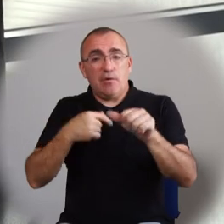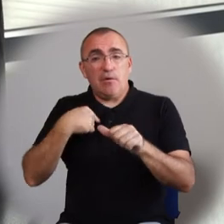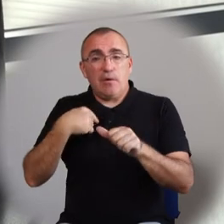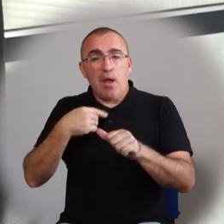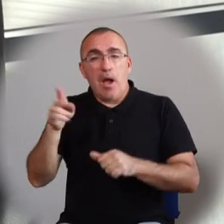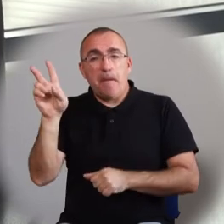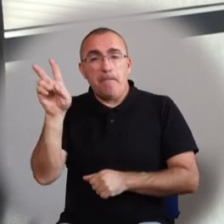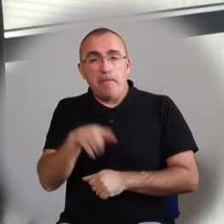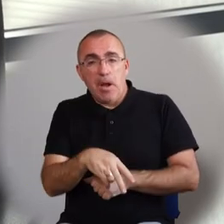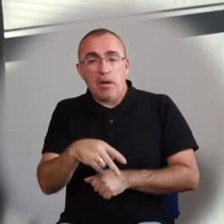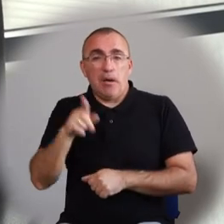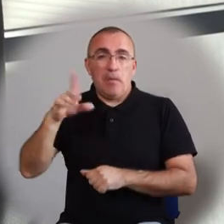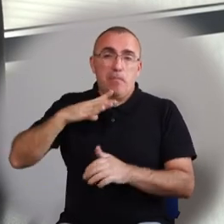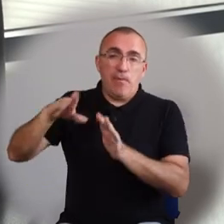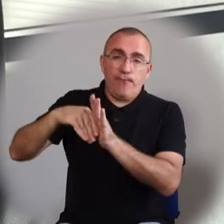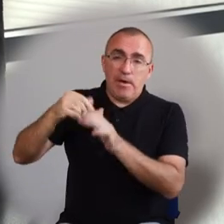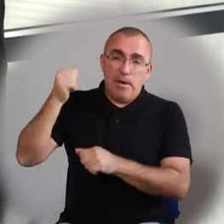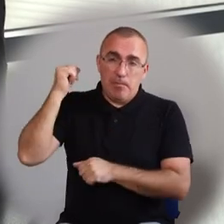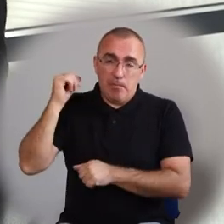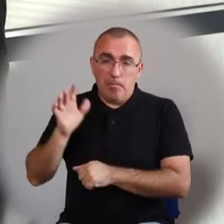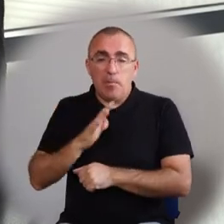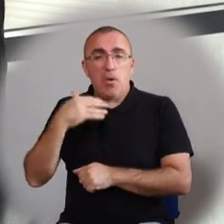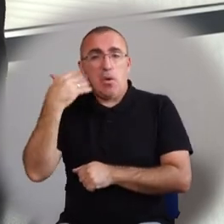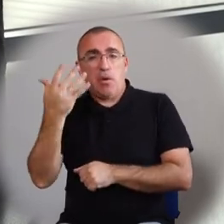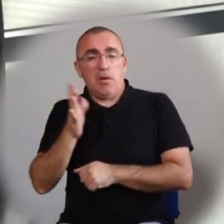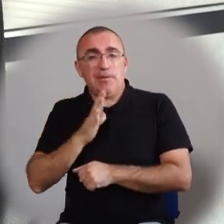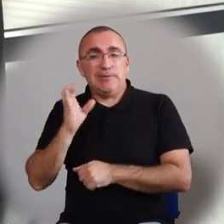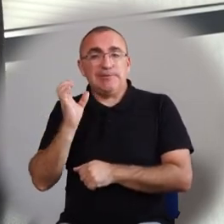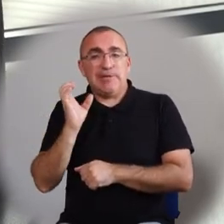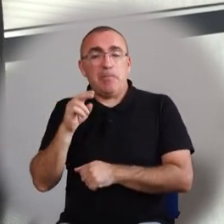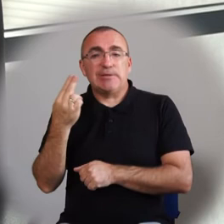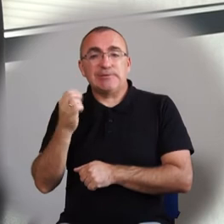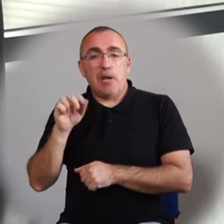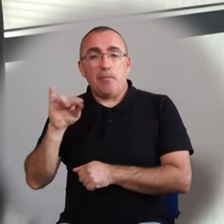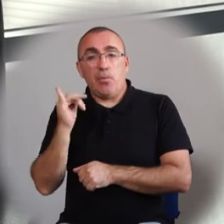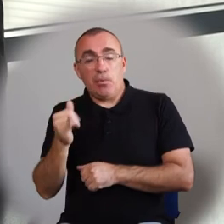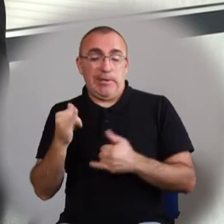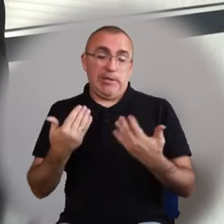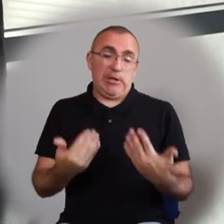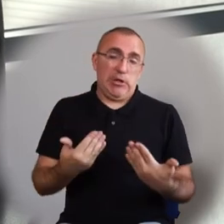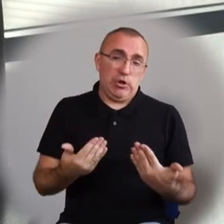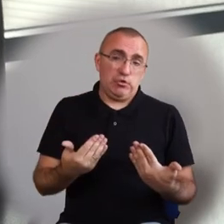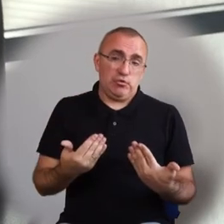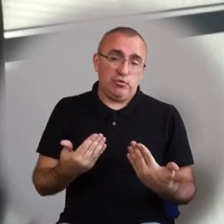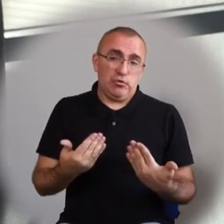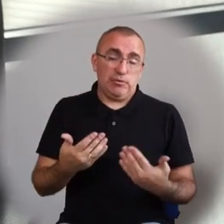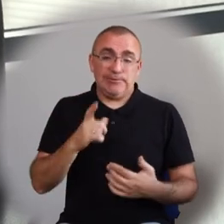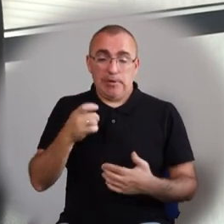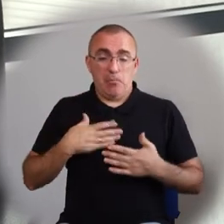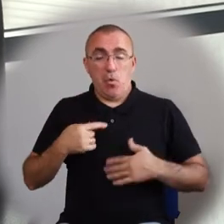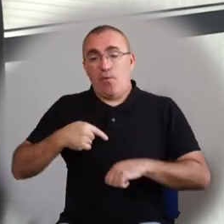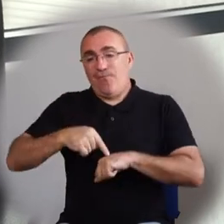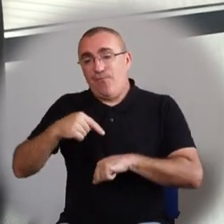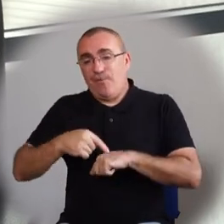1998 рік, тому що я мимоволі проводжу паралелі між тими виборами, знову ж таки, коли Степан Цепюк балотувався вперше, і нинішніми.